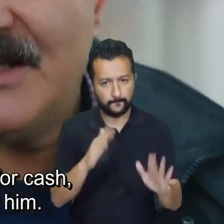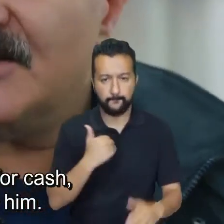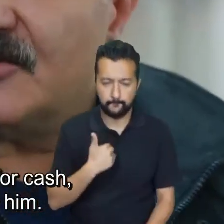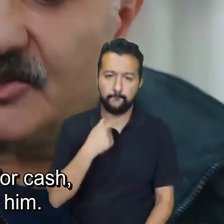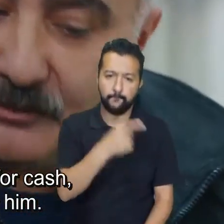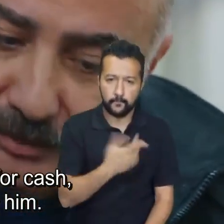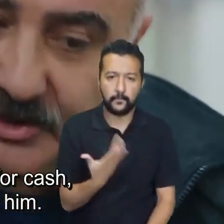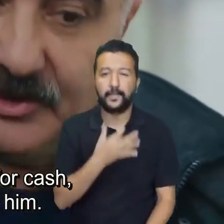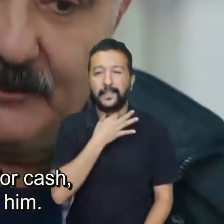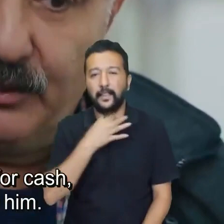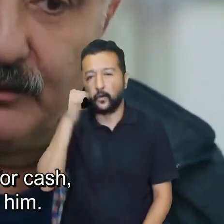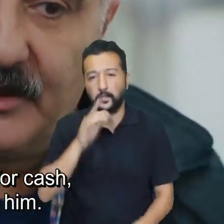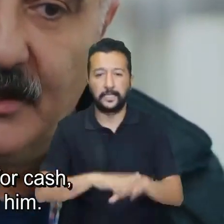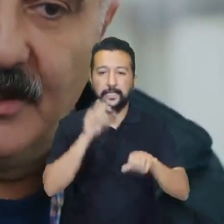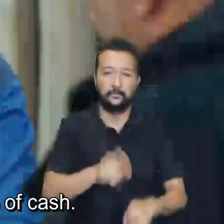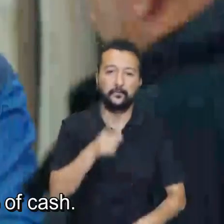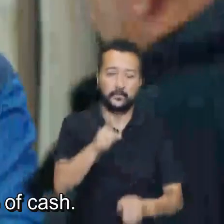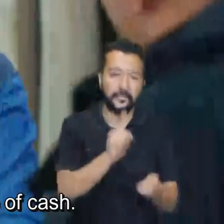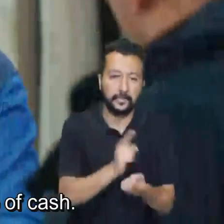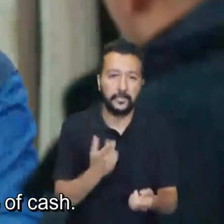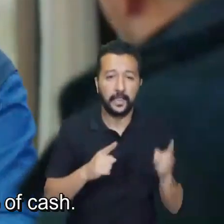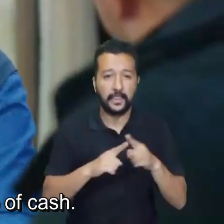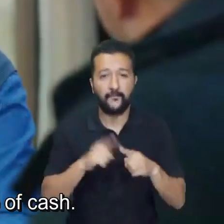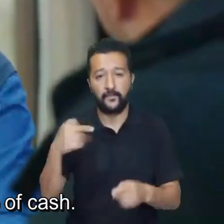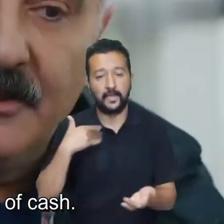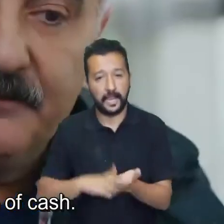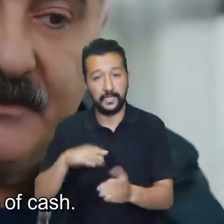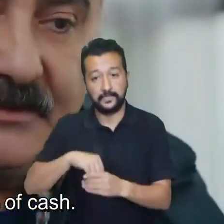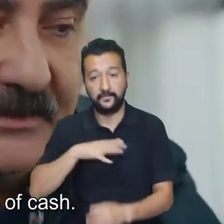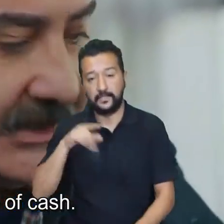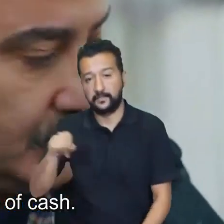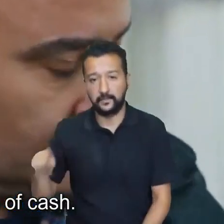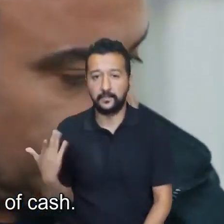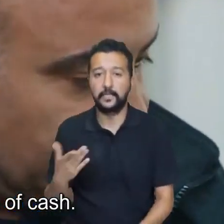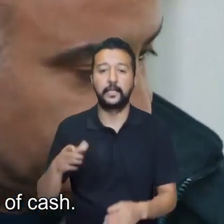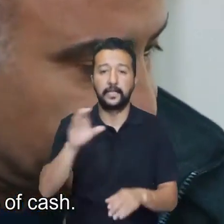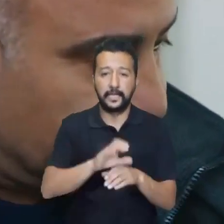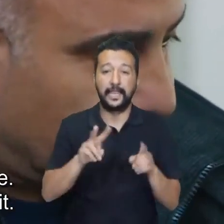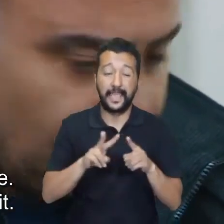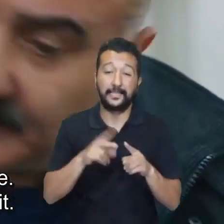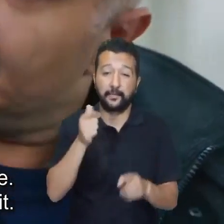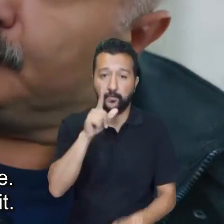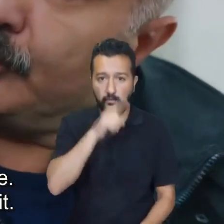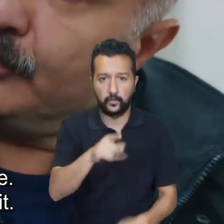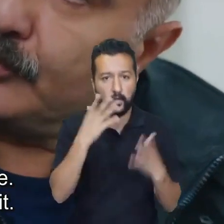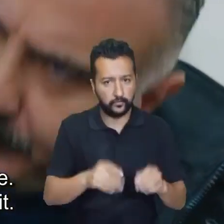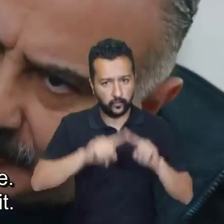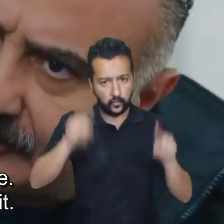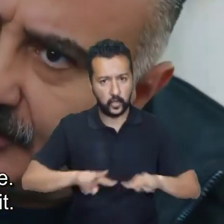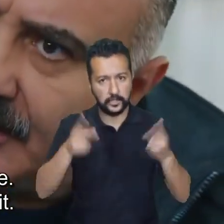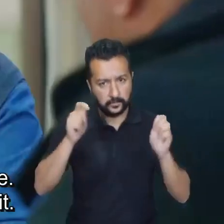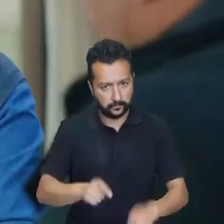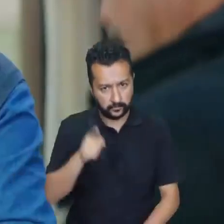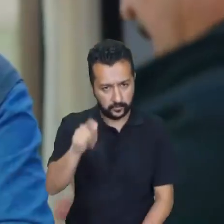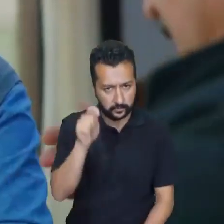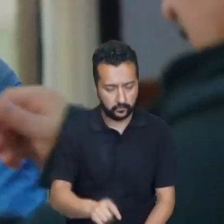bir dakika sıkıştım, onun için şey yapıyorum sana. Tahviller var benim elimde. Rakip yüzünden şey yaptık beni. Tamam açsın büroyu. Tabii